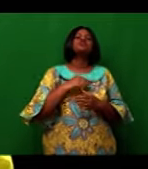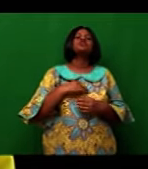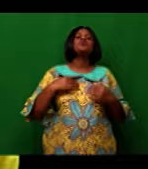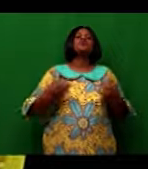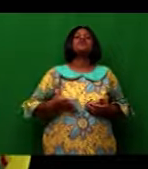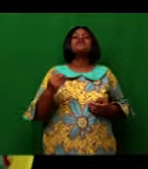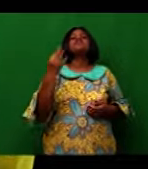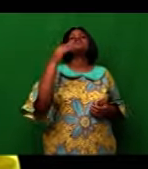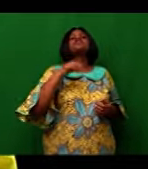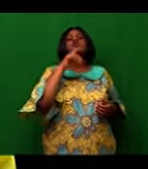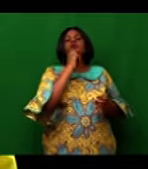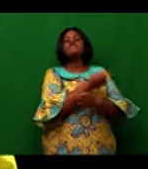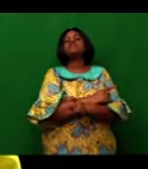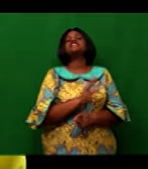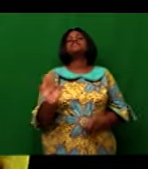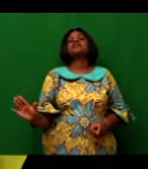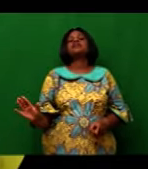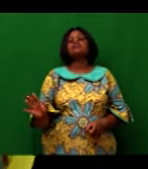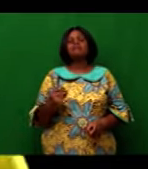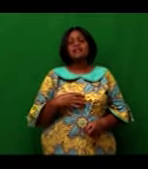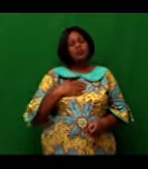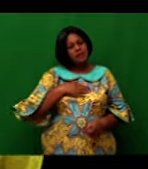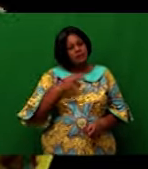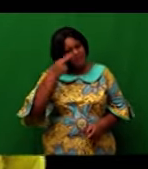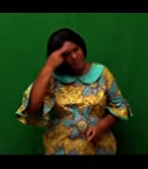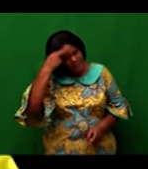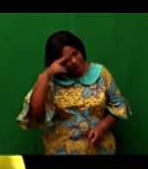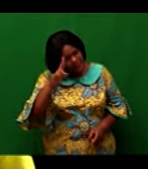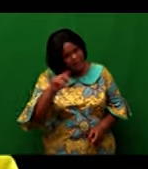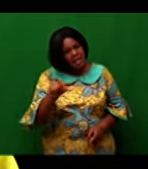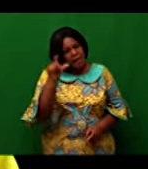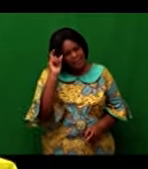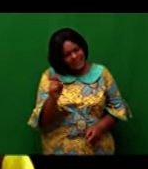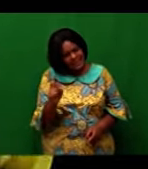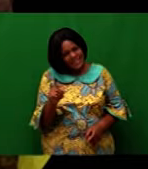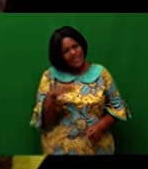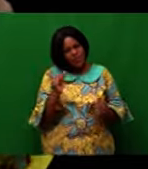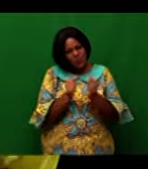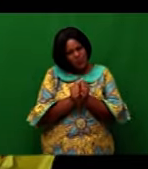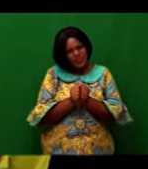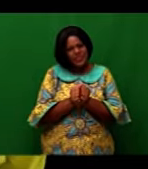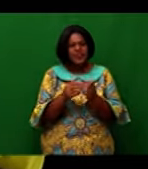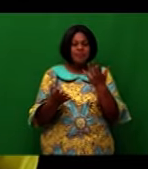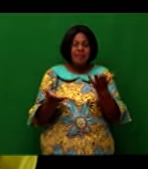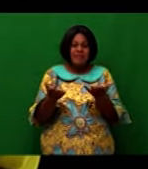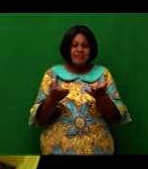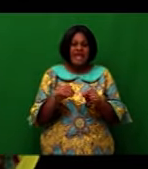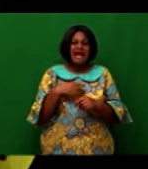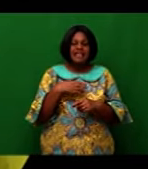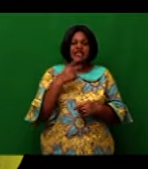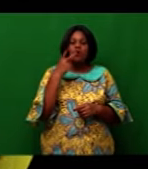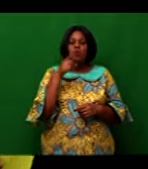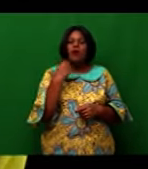kuti tinzwisise ndechekuti indotozoti ane barika riri pachena uya yaka. Ari nani. Because more